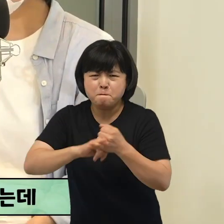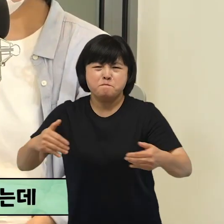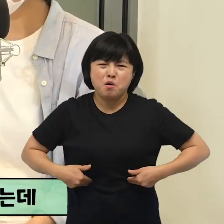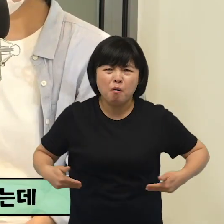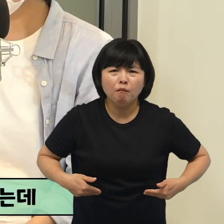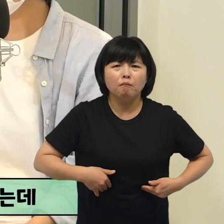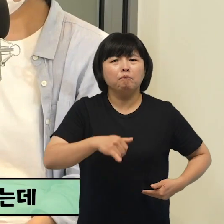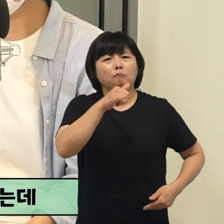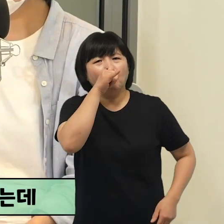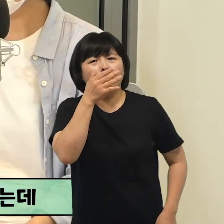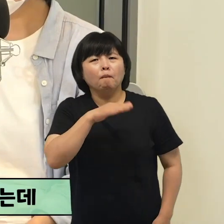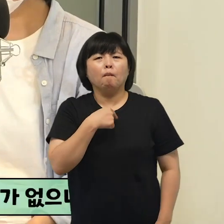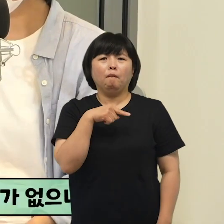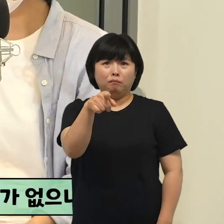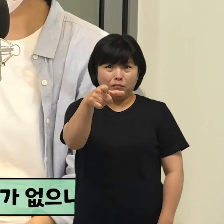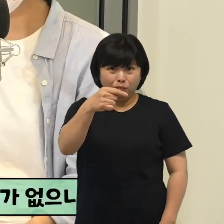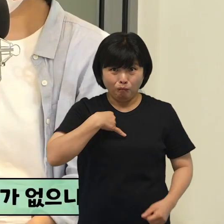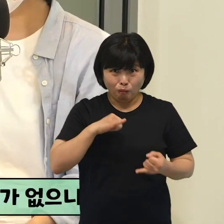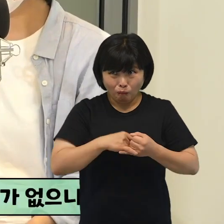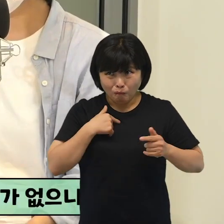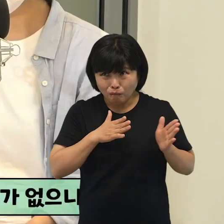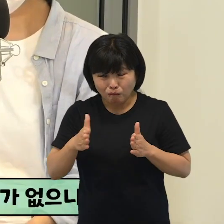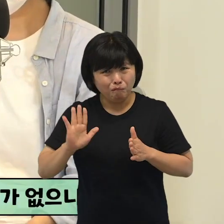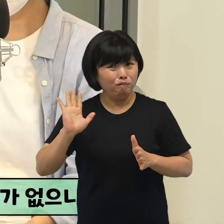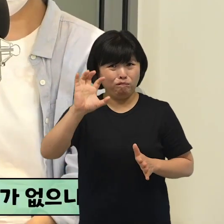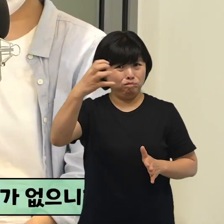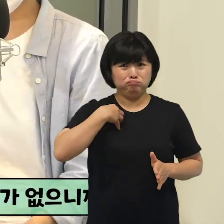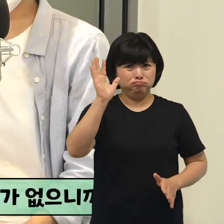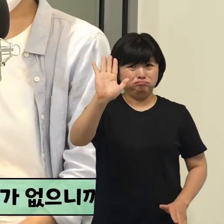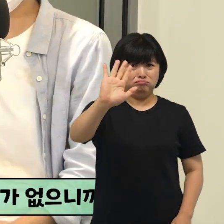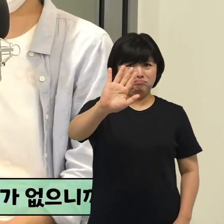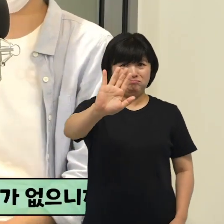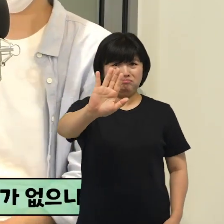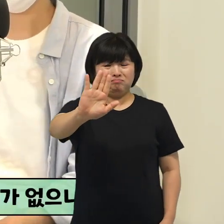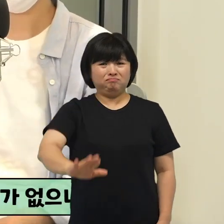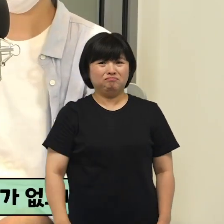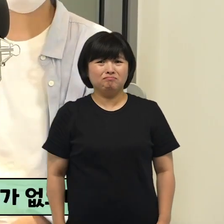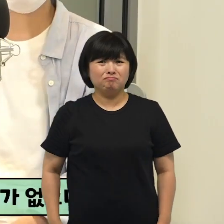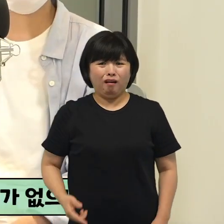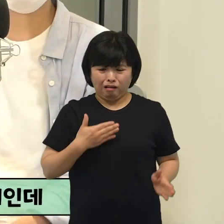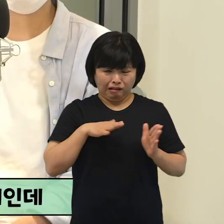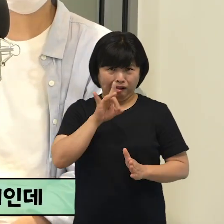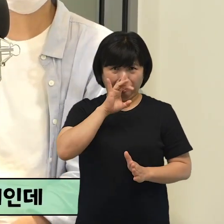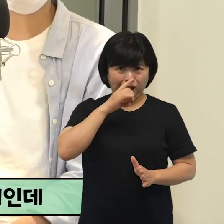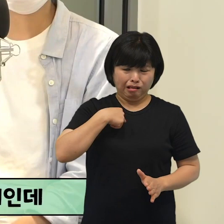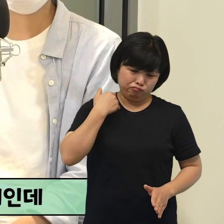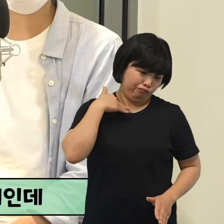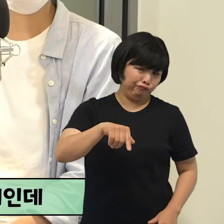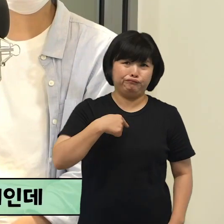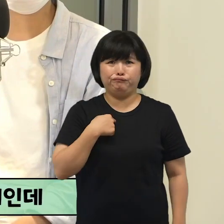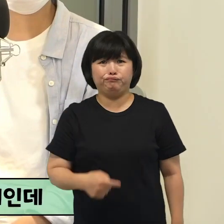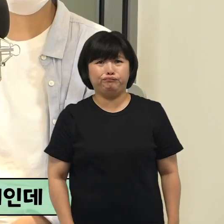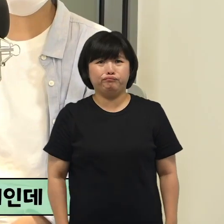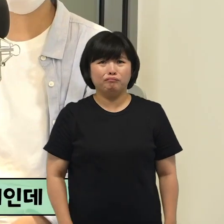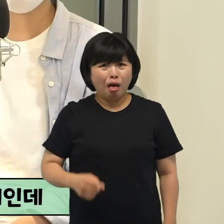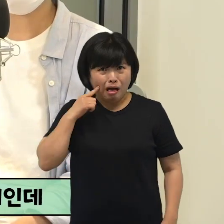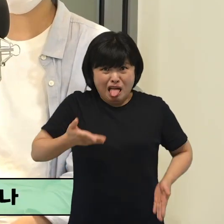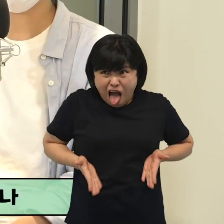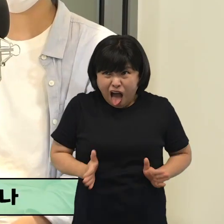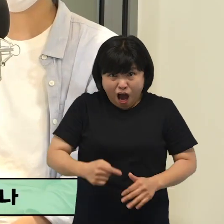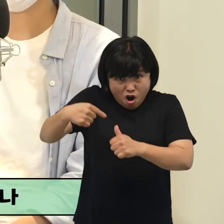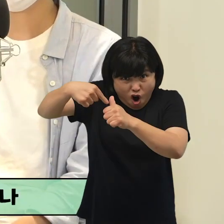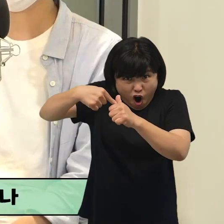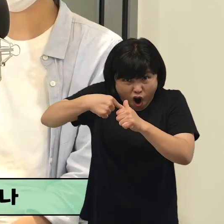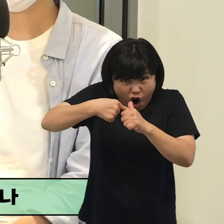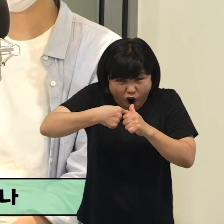잘 마련이 돼야 되는데 지금 저희가 당장 그걸 마련을 해줄 수가 없으니까 그런 준비가 안 되어 있는 상태인데